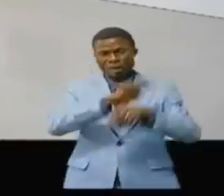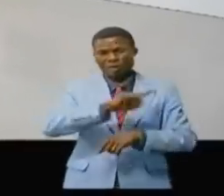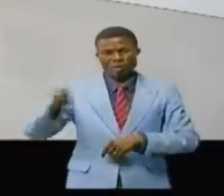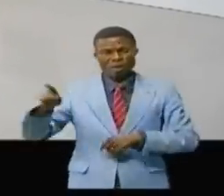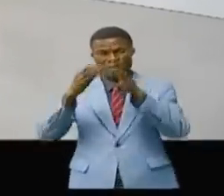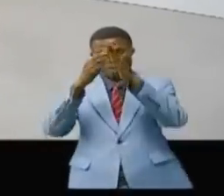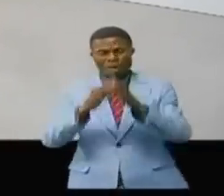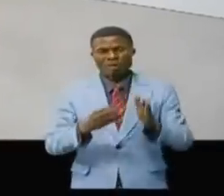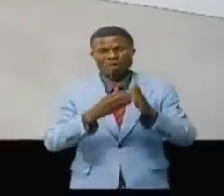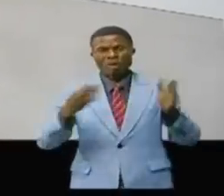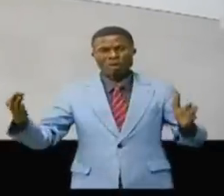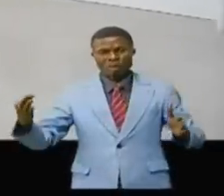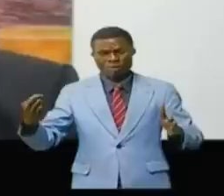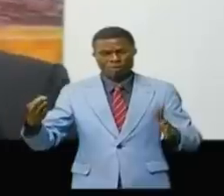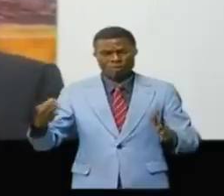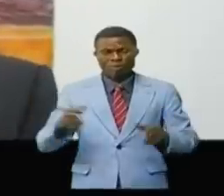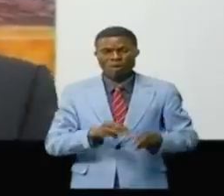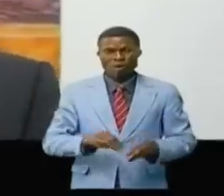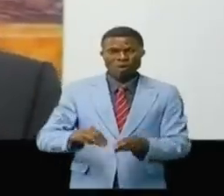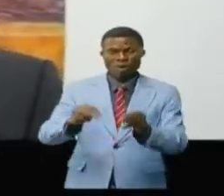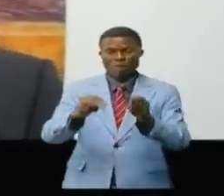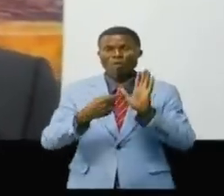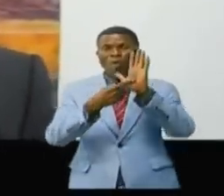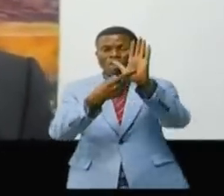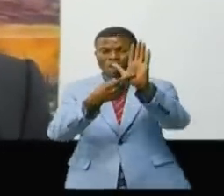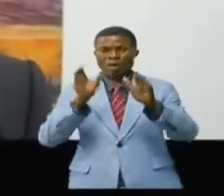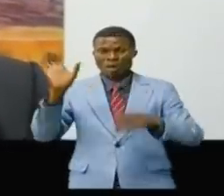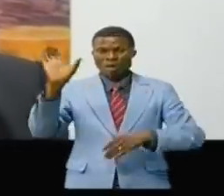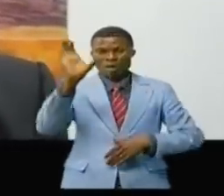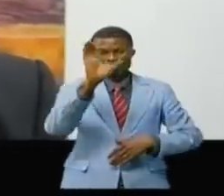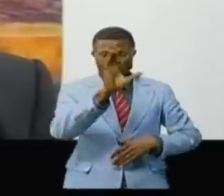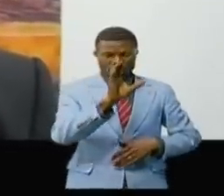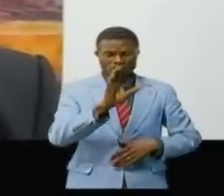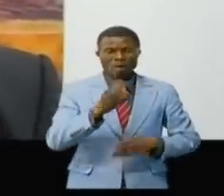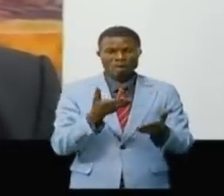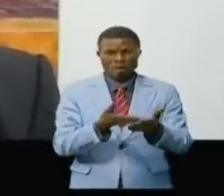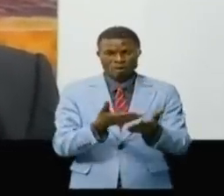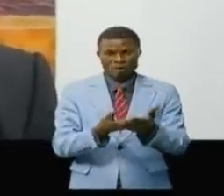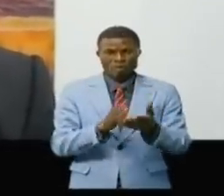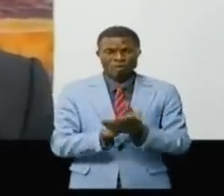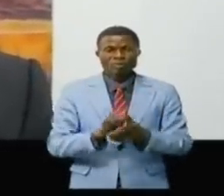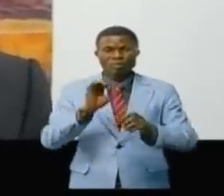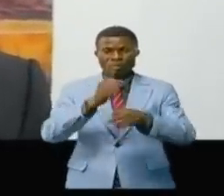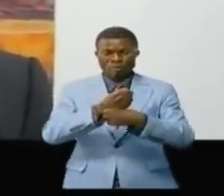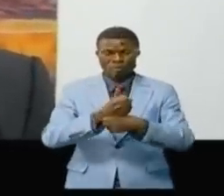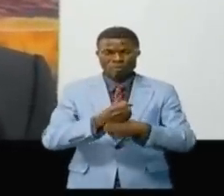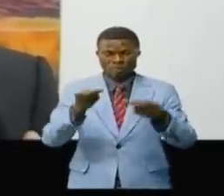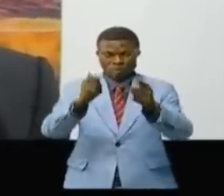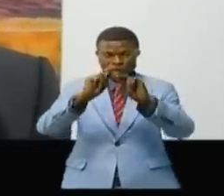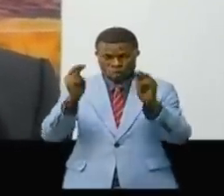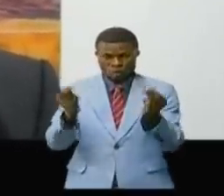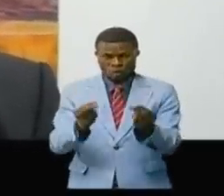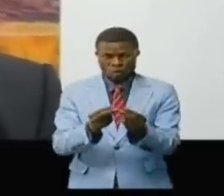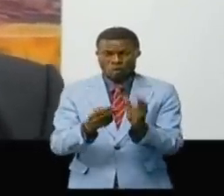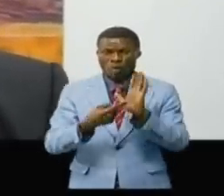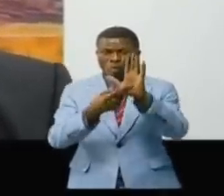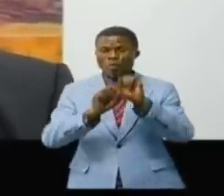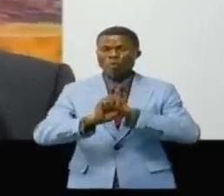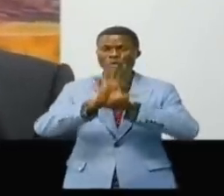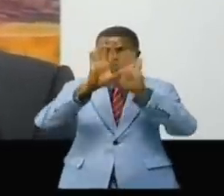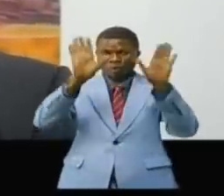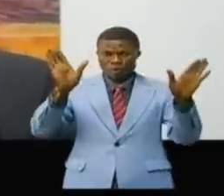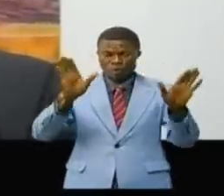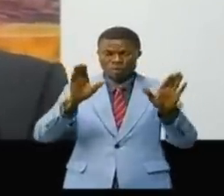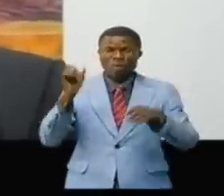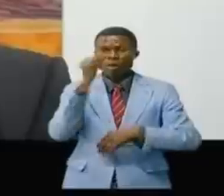Ce que nous voulons faire par le canal de cette exposition et de cette galerie, c'est de créer une plateforme de visibilité pour